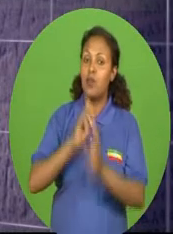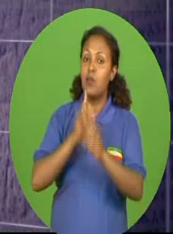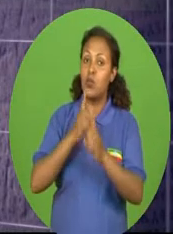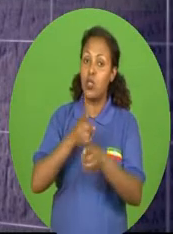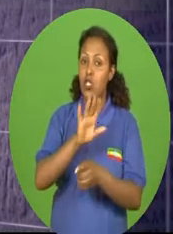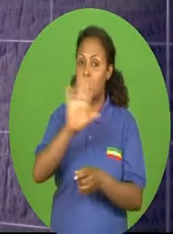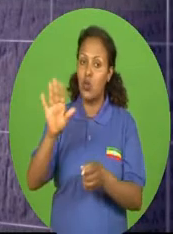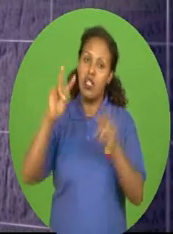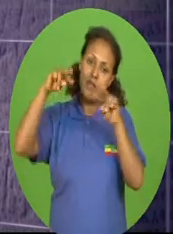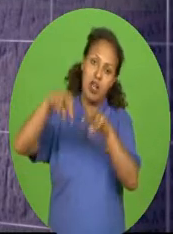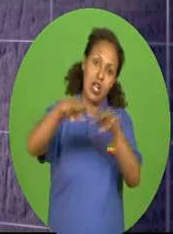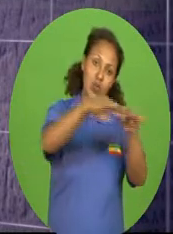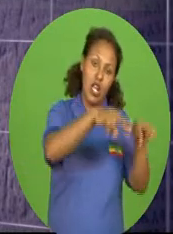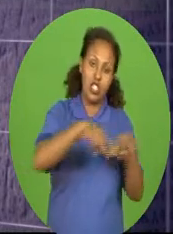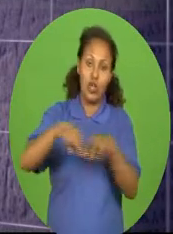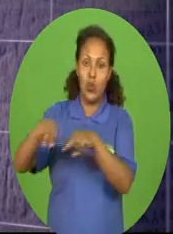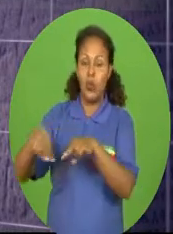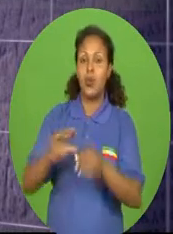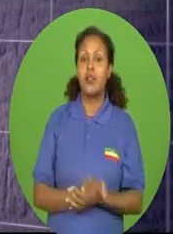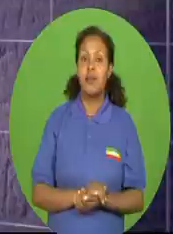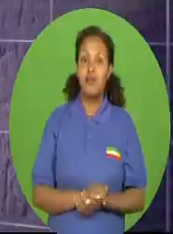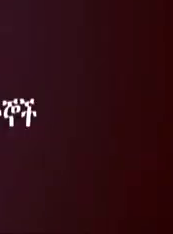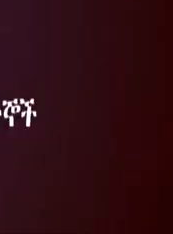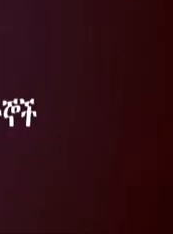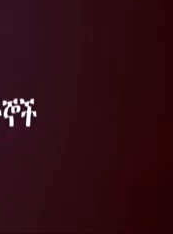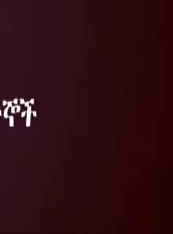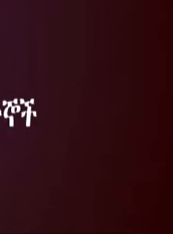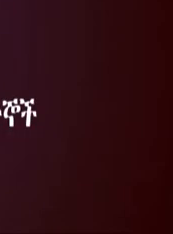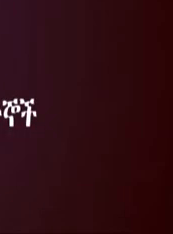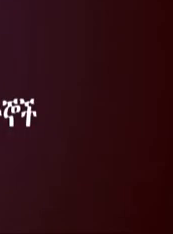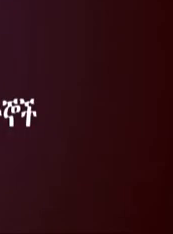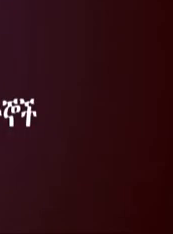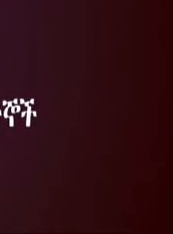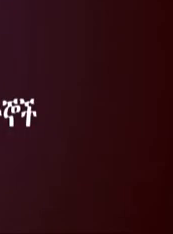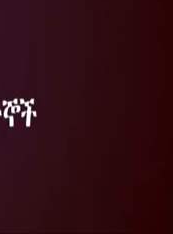መምህር እባክዎ መልሶቻቸውን ይመልከቱላቸው።